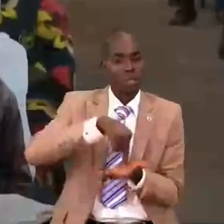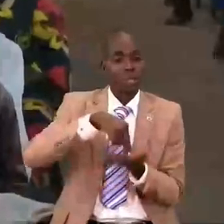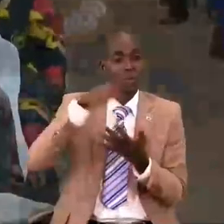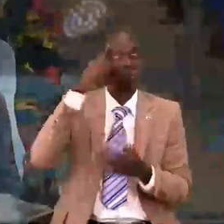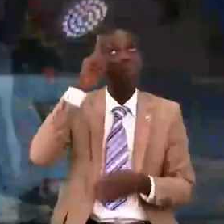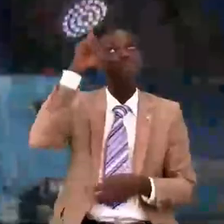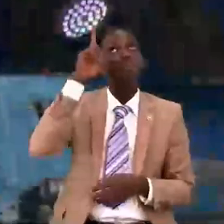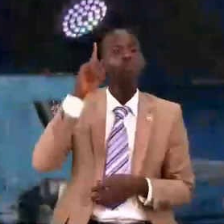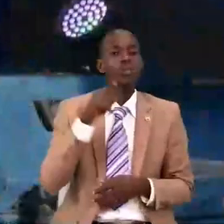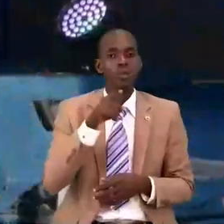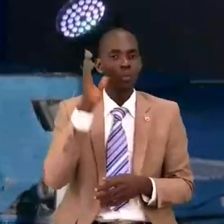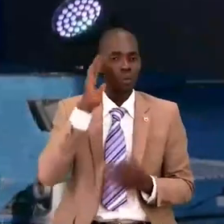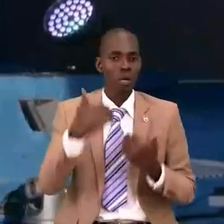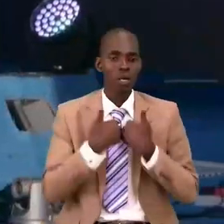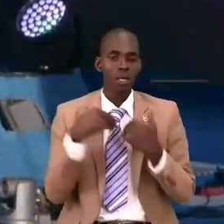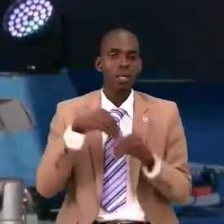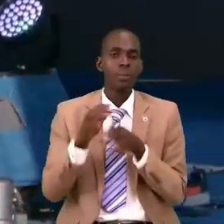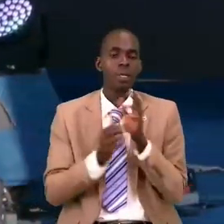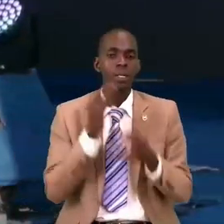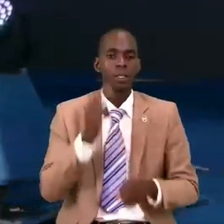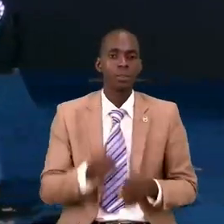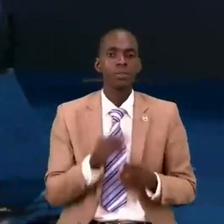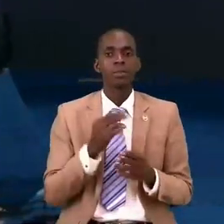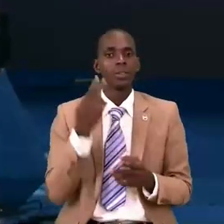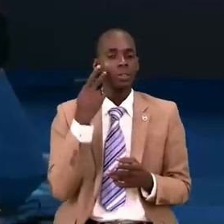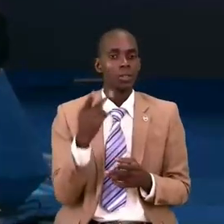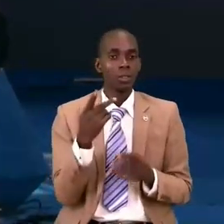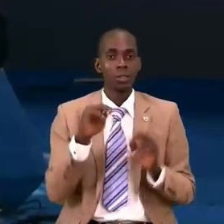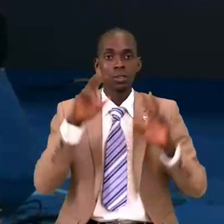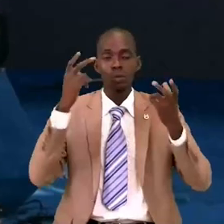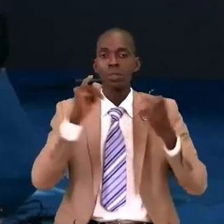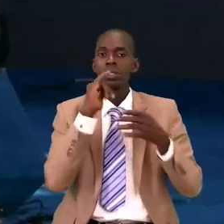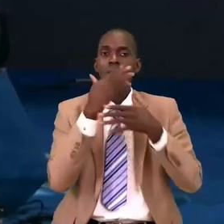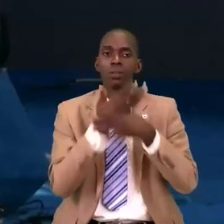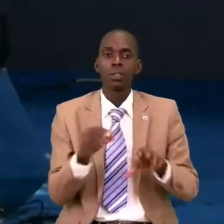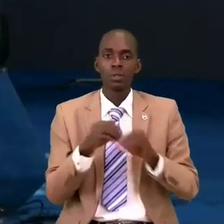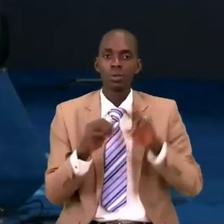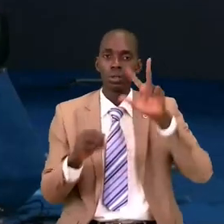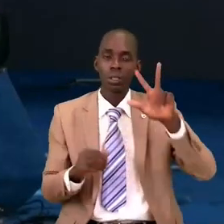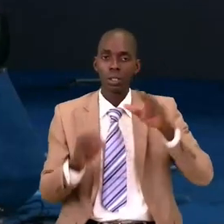nous le divisons en trois parties. Premièrement, nous considérons, premier point,